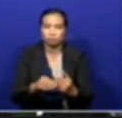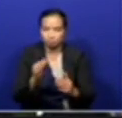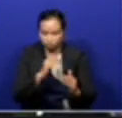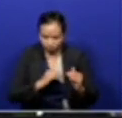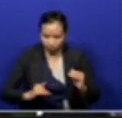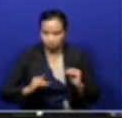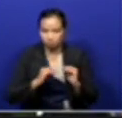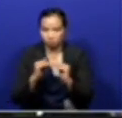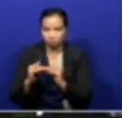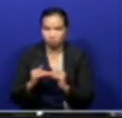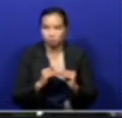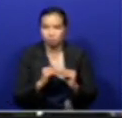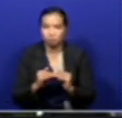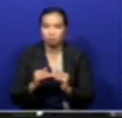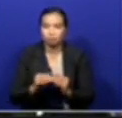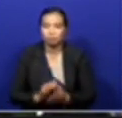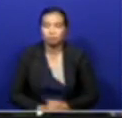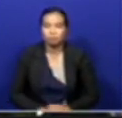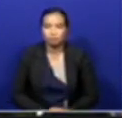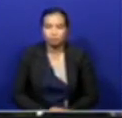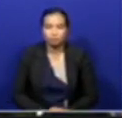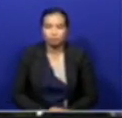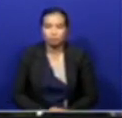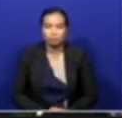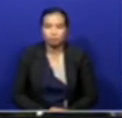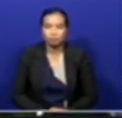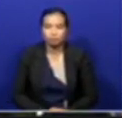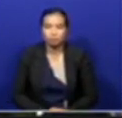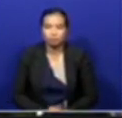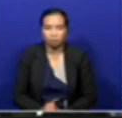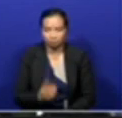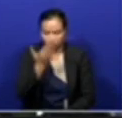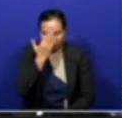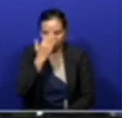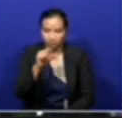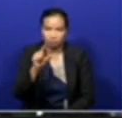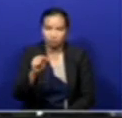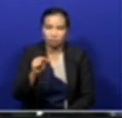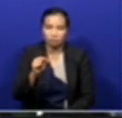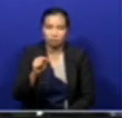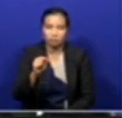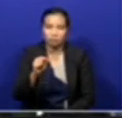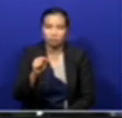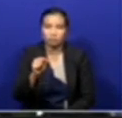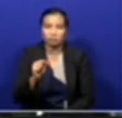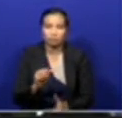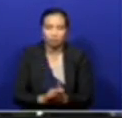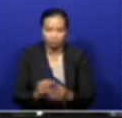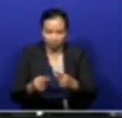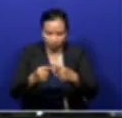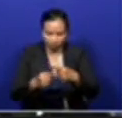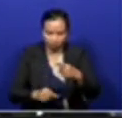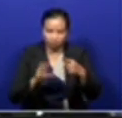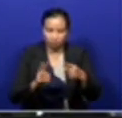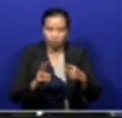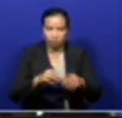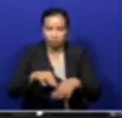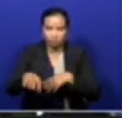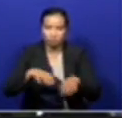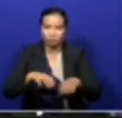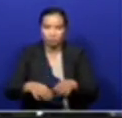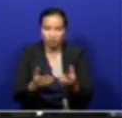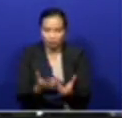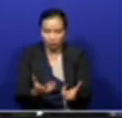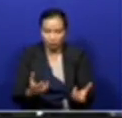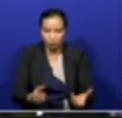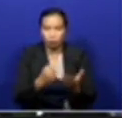ค่ะในหน้าที่20นี้ลำดับที่6จัดสรรเงินค่าอุปกรณ์ช่วยเ